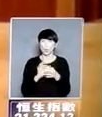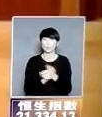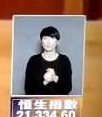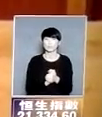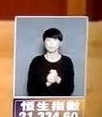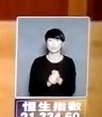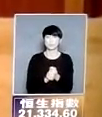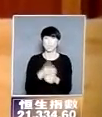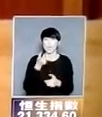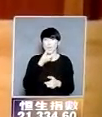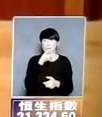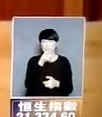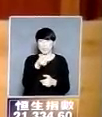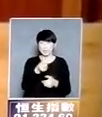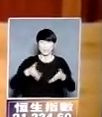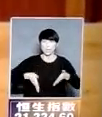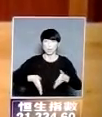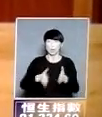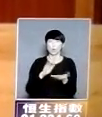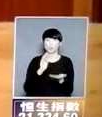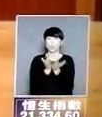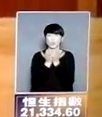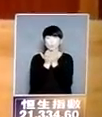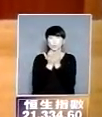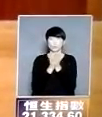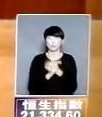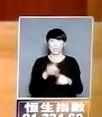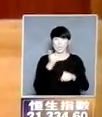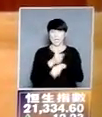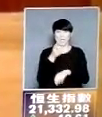就有关一带一路奖学基金的问题。